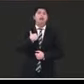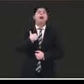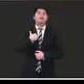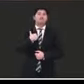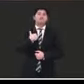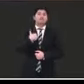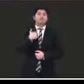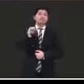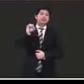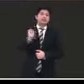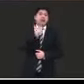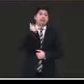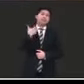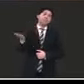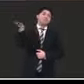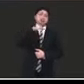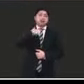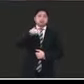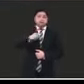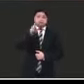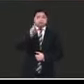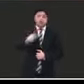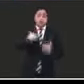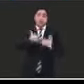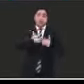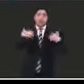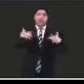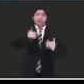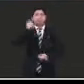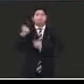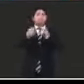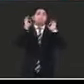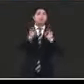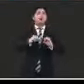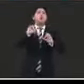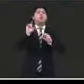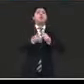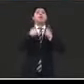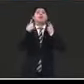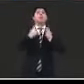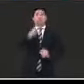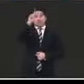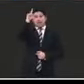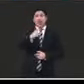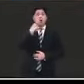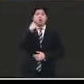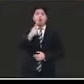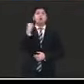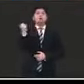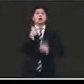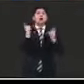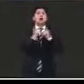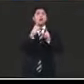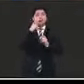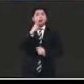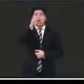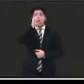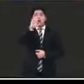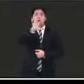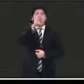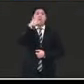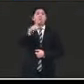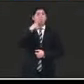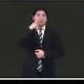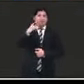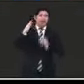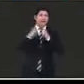adımlar atma yönünde cesaretlendirdi projenin ilk etabındaki rakamı 250 bin